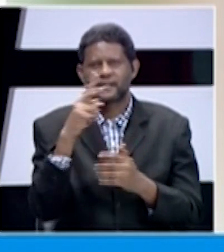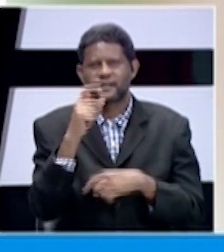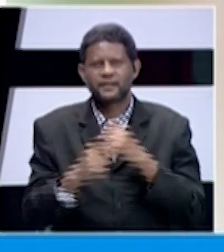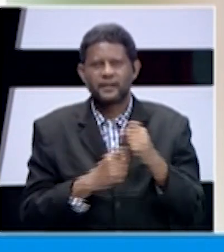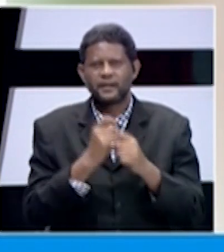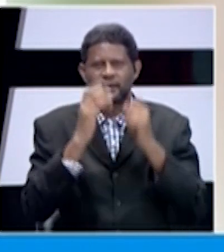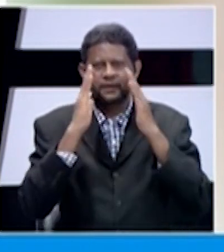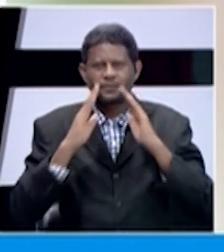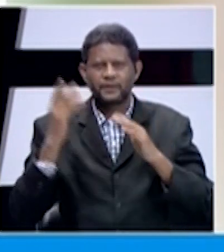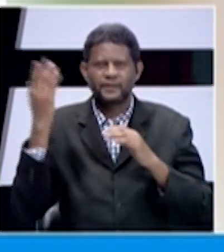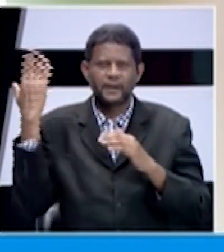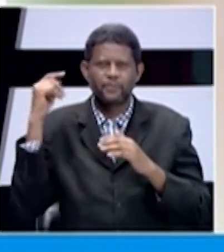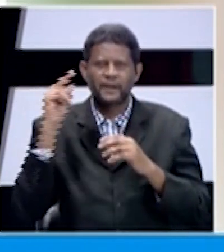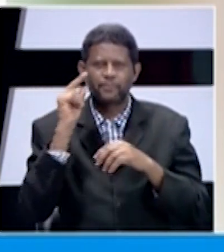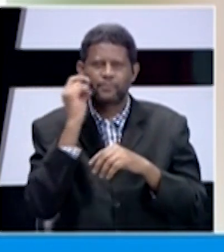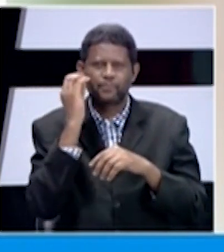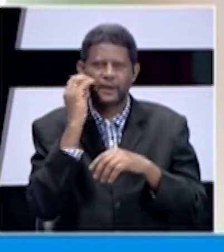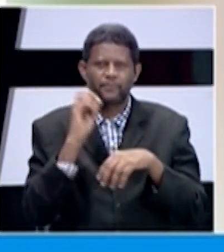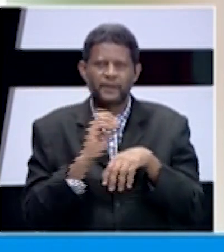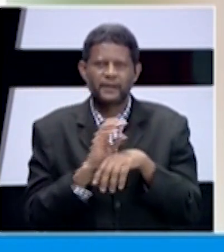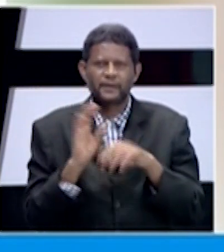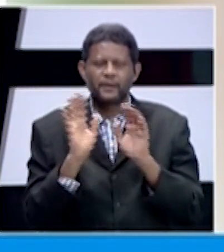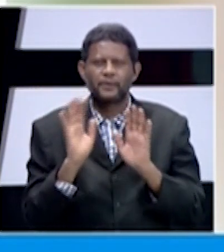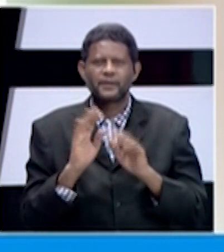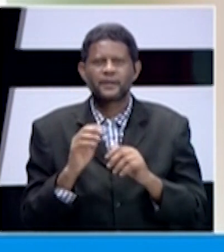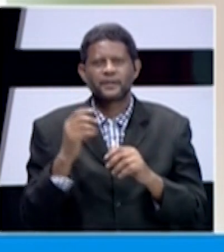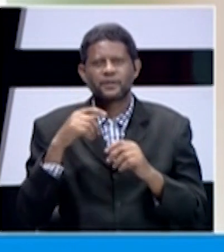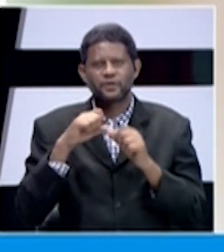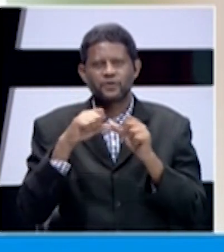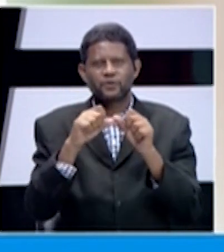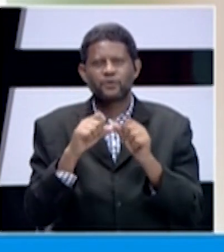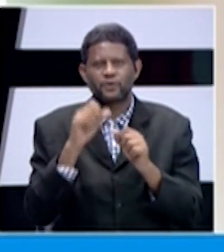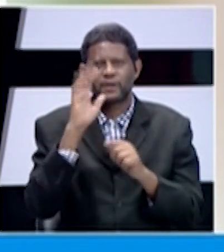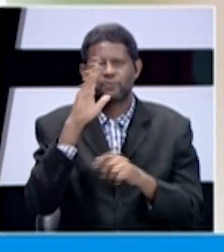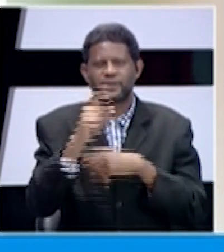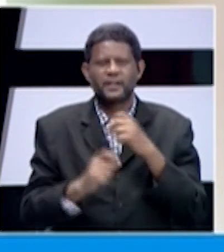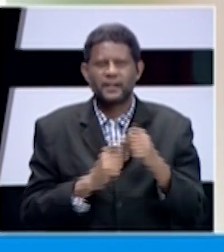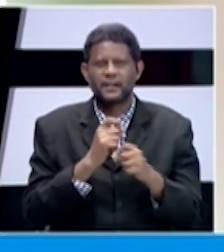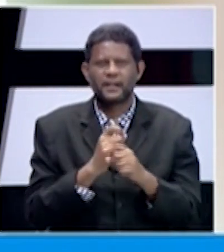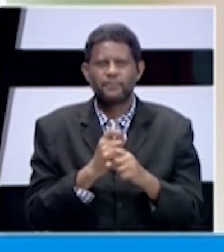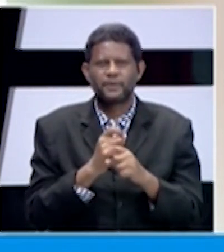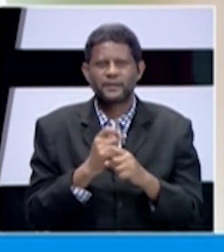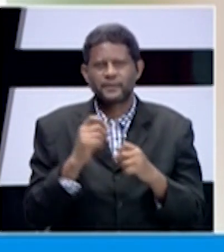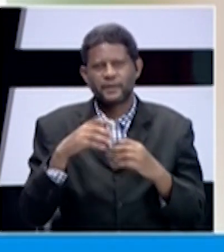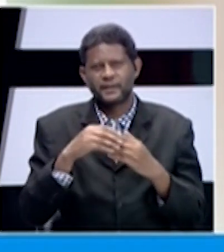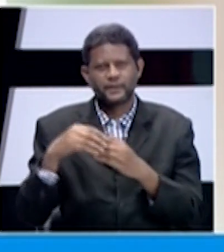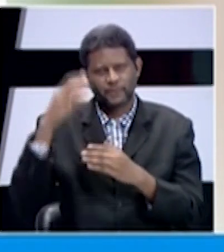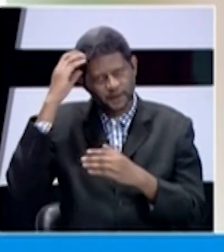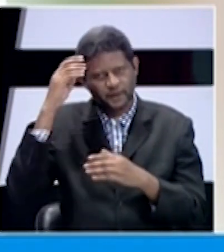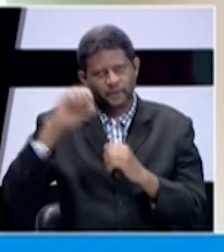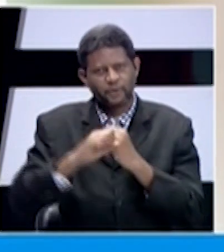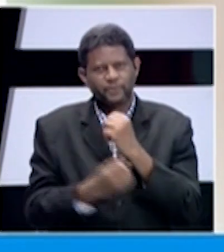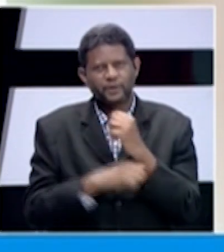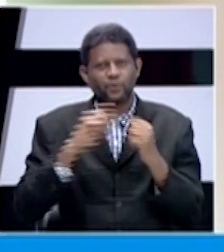14/2013 ዓ.ም እቲ ነባር ቤት ምክሪ ክልል ትግራይ ብምስንባት ንዝቕፅሉ 5 ዓመታት ዝመርሕ መንግስቲ ምምስራቱ እንኳ